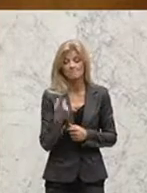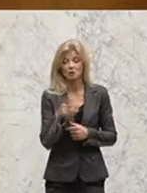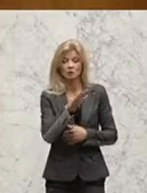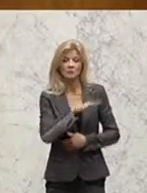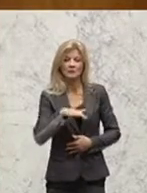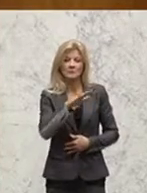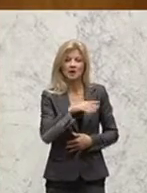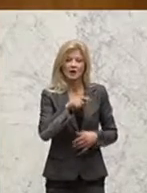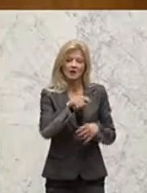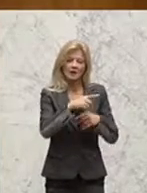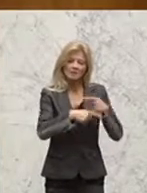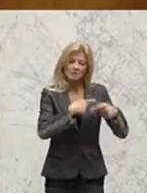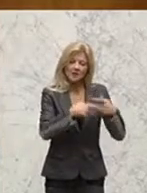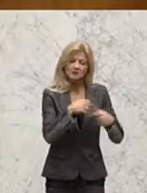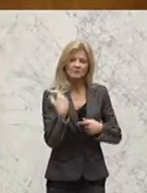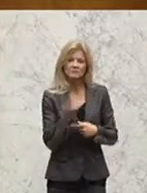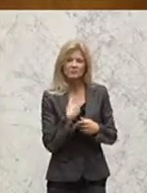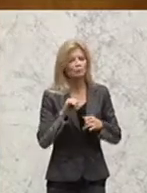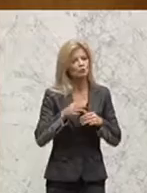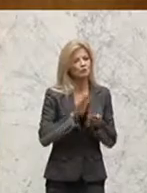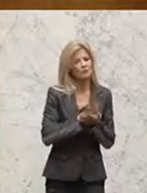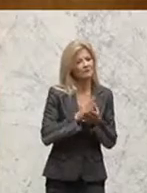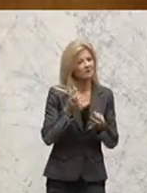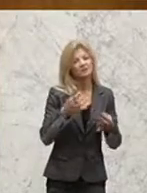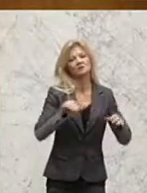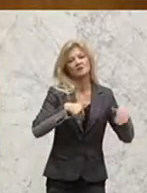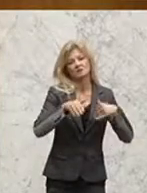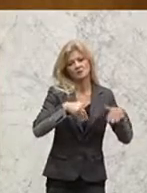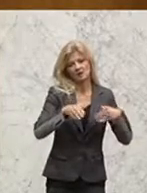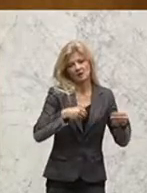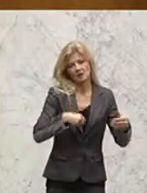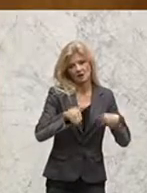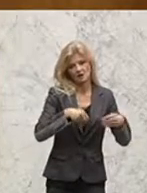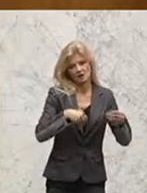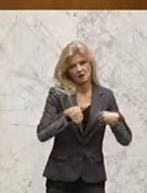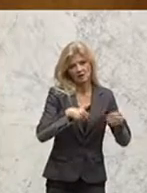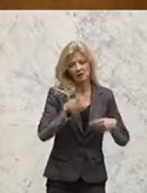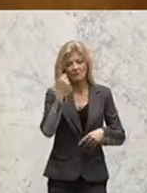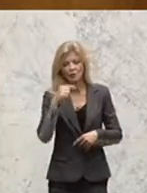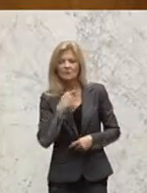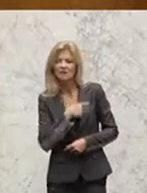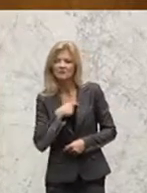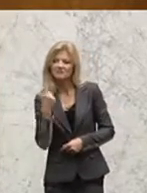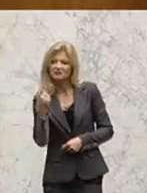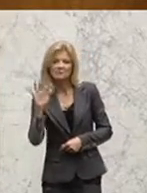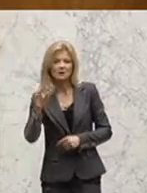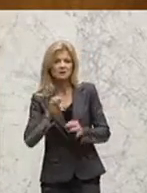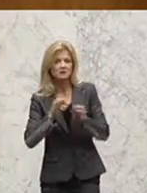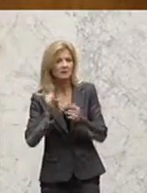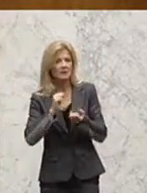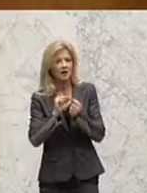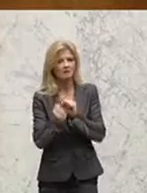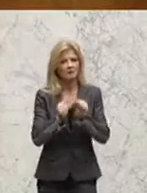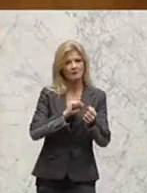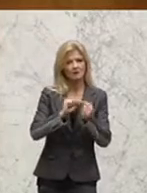Maßnahmen äußerst flexibel sein müssen, weil natürlich Kriminelle permanent ihre Strategien